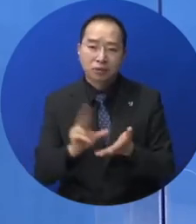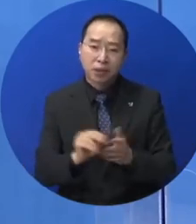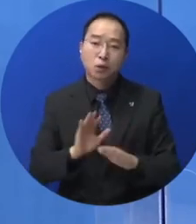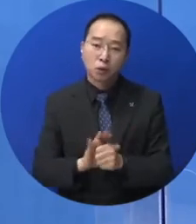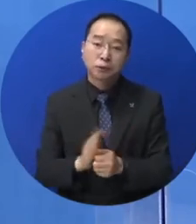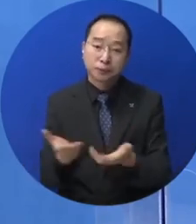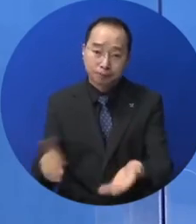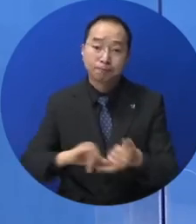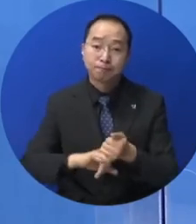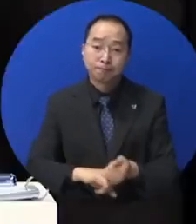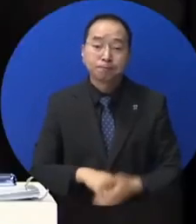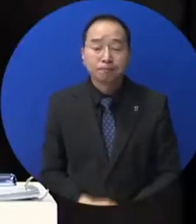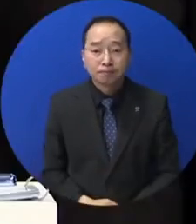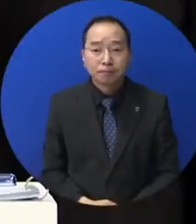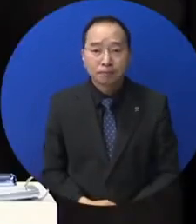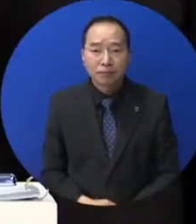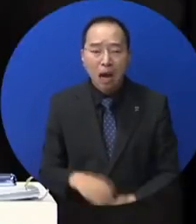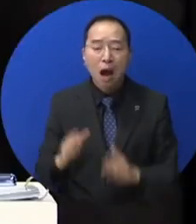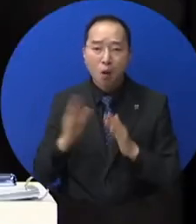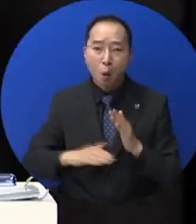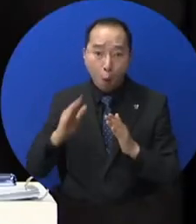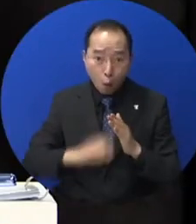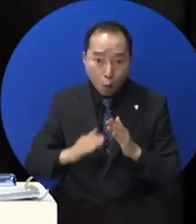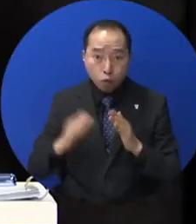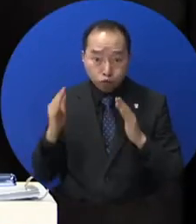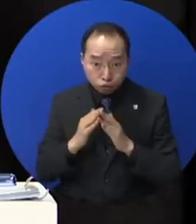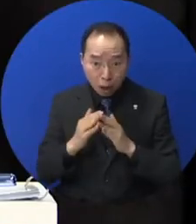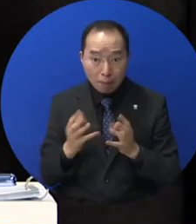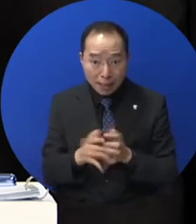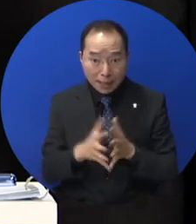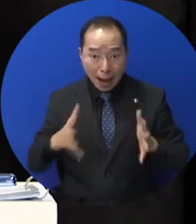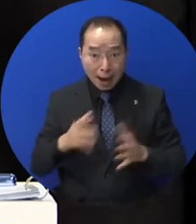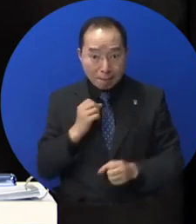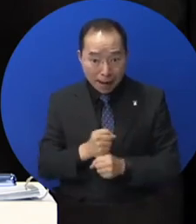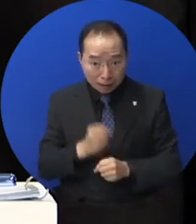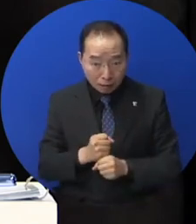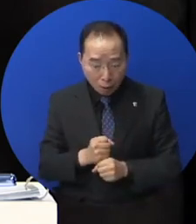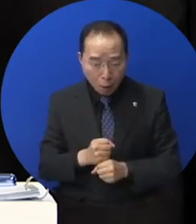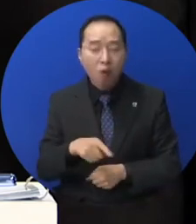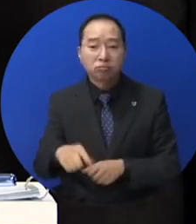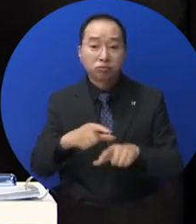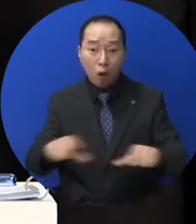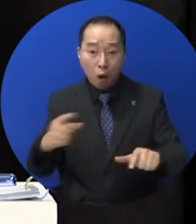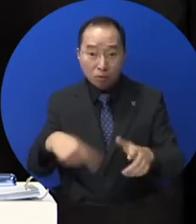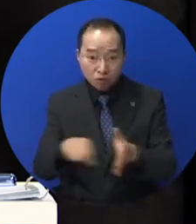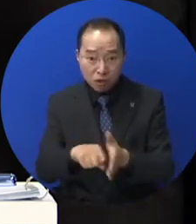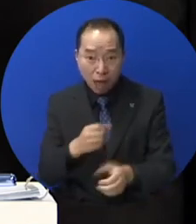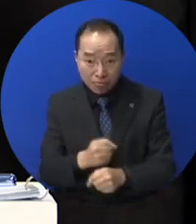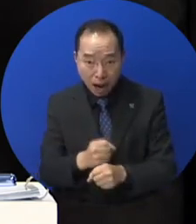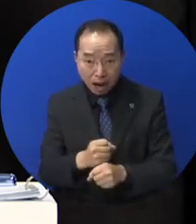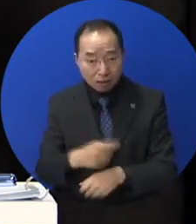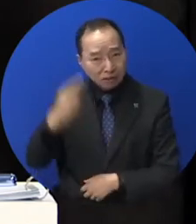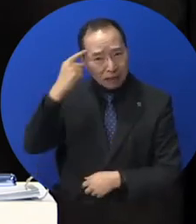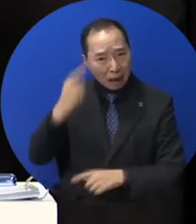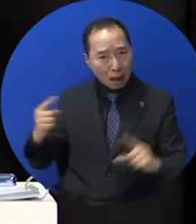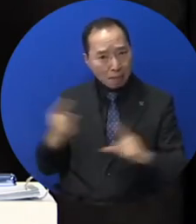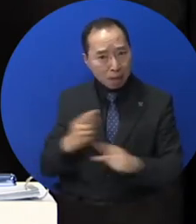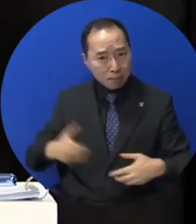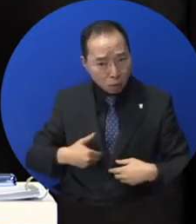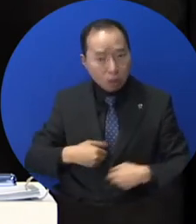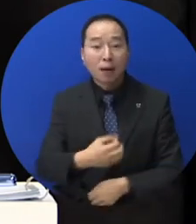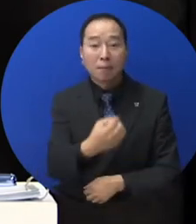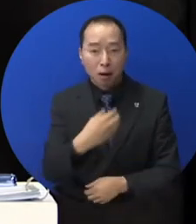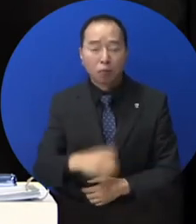약속을 드립니다. 네, 이 공공주택의 대량 공급을 통해서 친서민 주택 정책을 펼쳐겠다, 발상의 전환이 필요한 시점이다, 이렇게